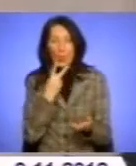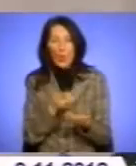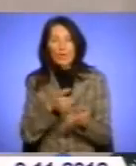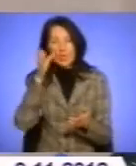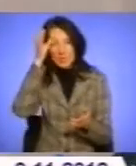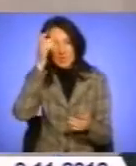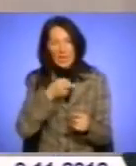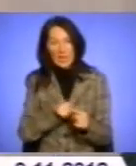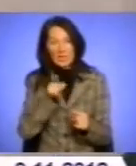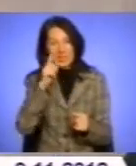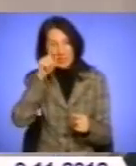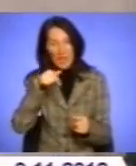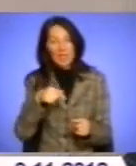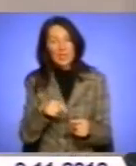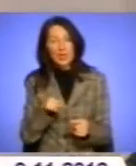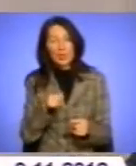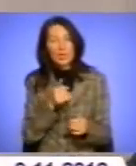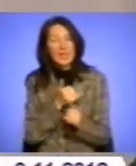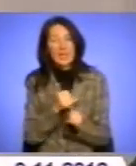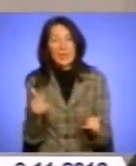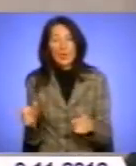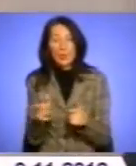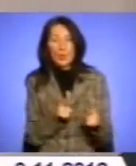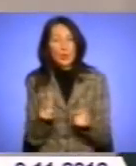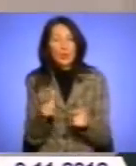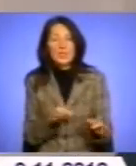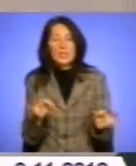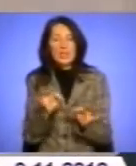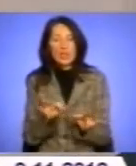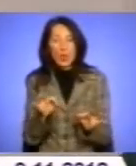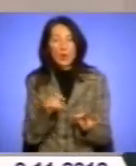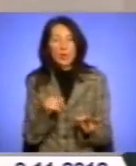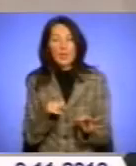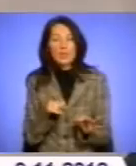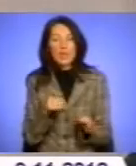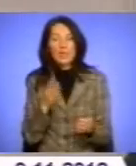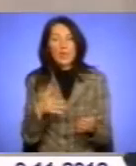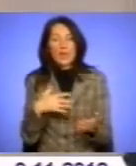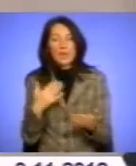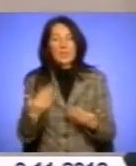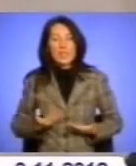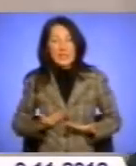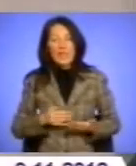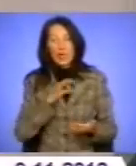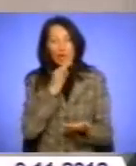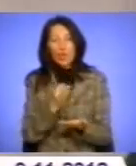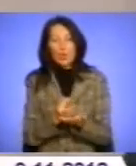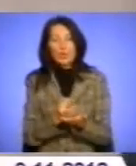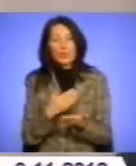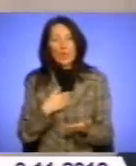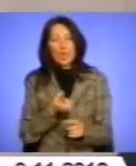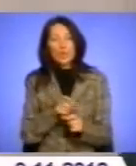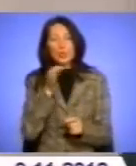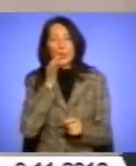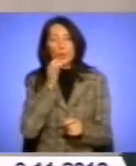які ти знаєш, що ти вмієш. Тут ти не можеш підготуватись нічого, адже це твій життєвий досвід. І мені дуже сподобалось